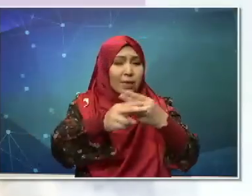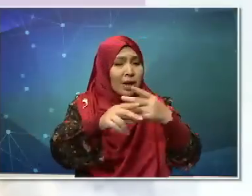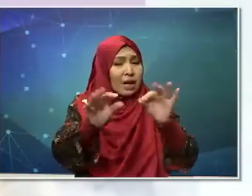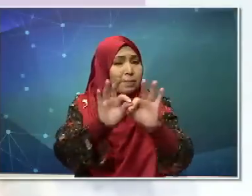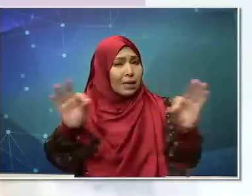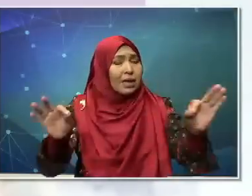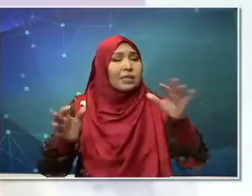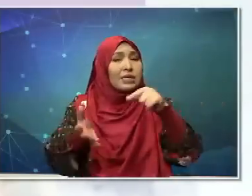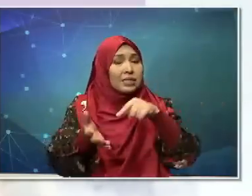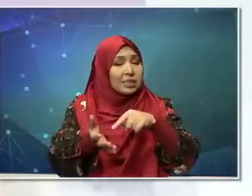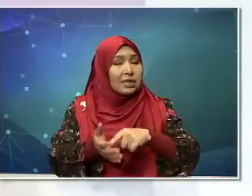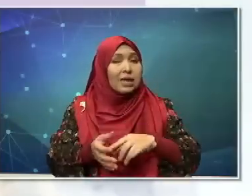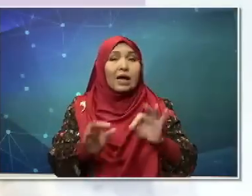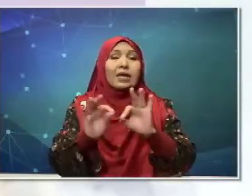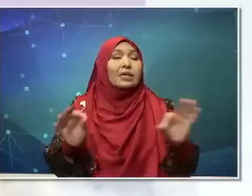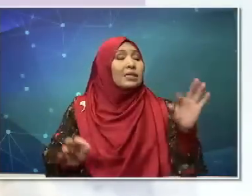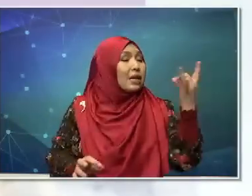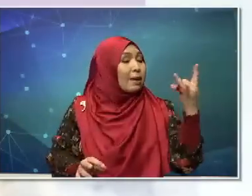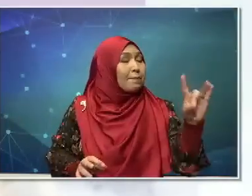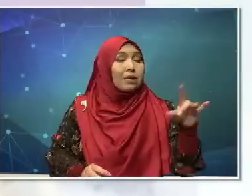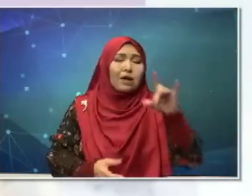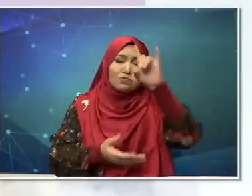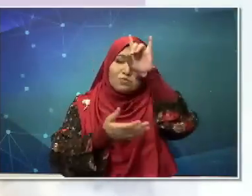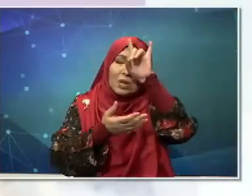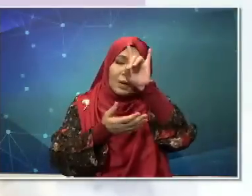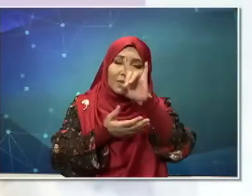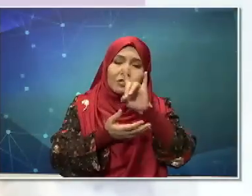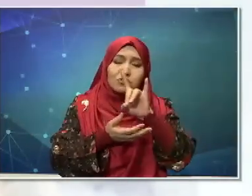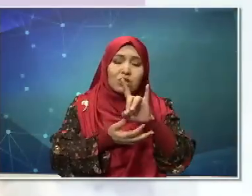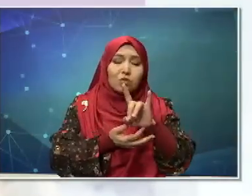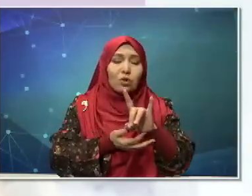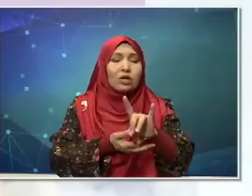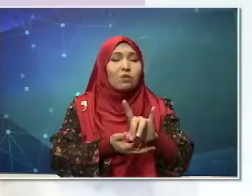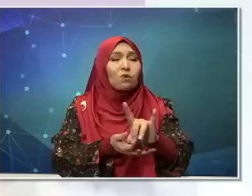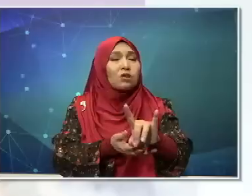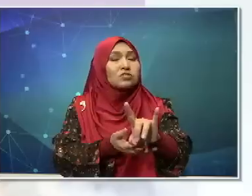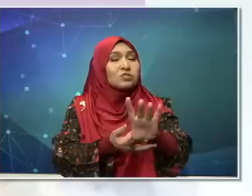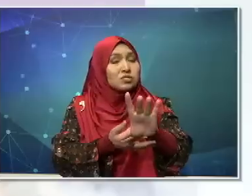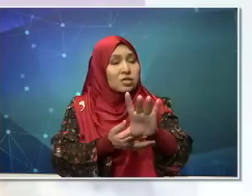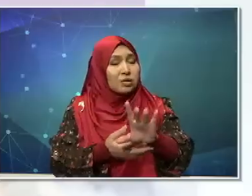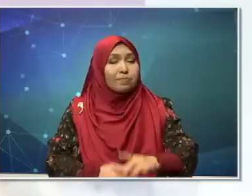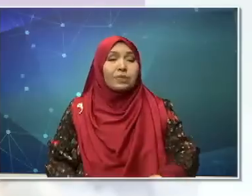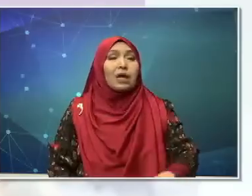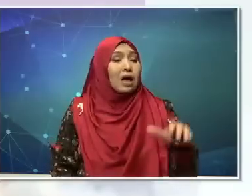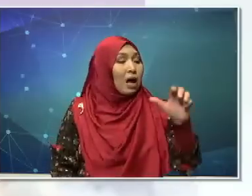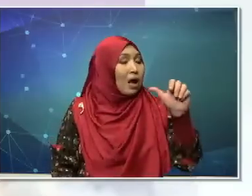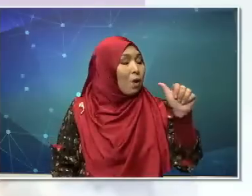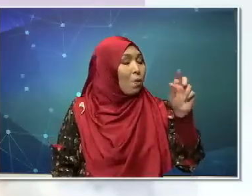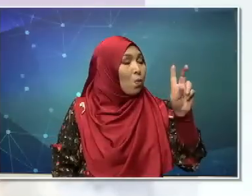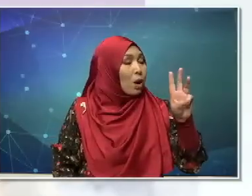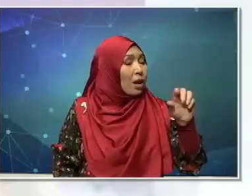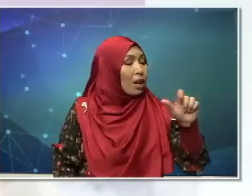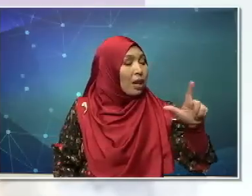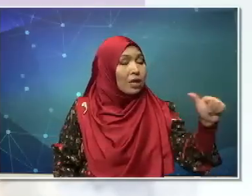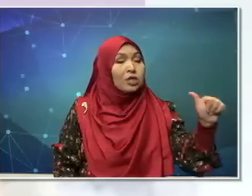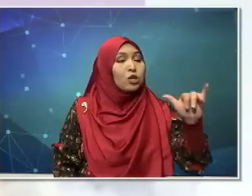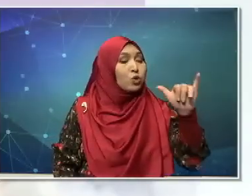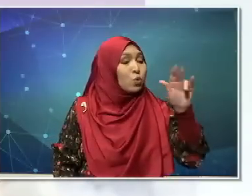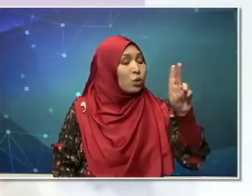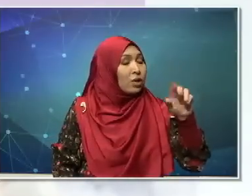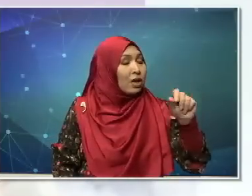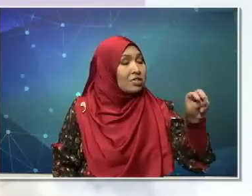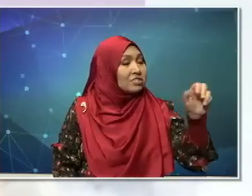ya itulah ayat yang ke-18 audzubillahiminasyaitonirojim hwamei nice